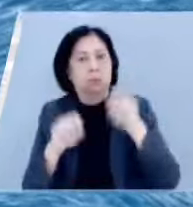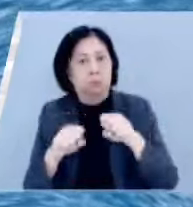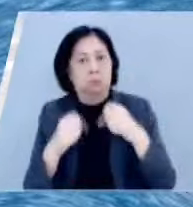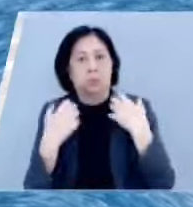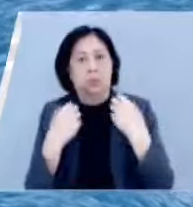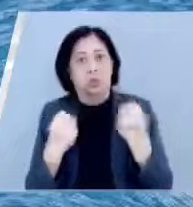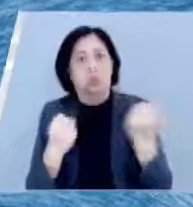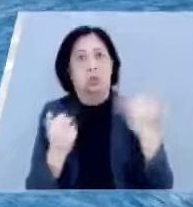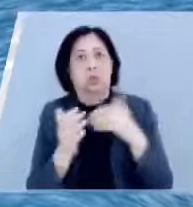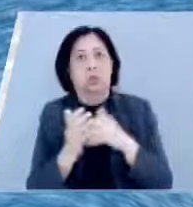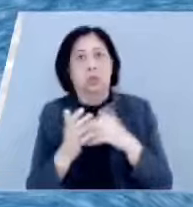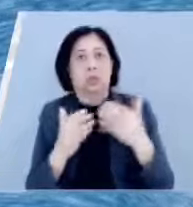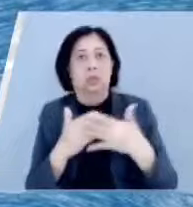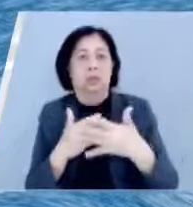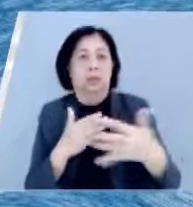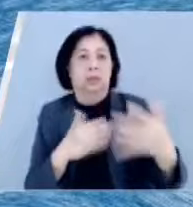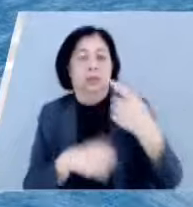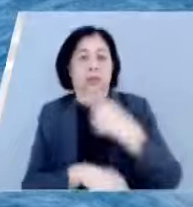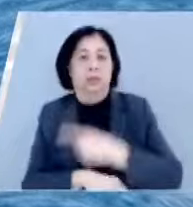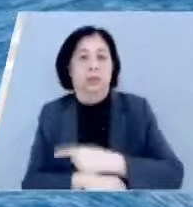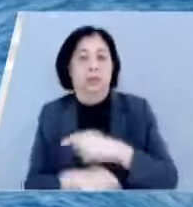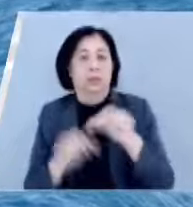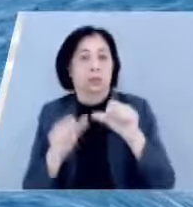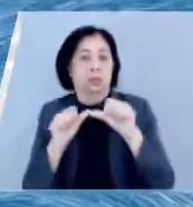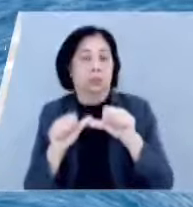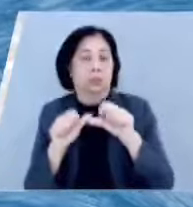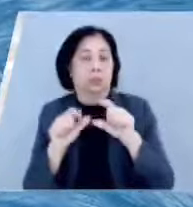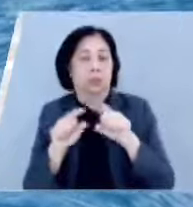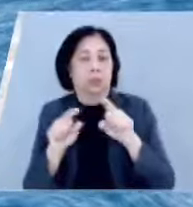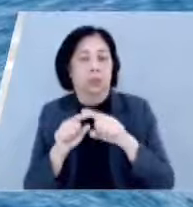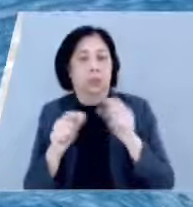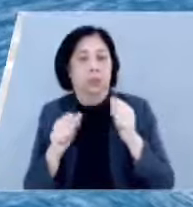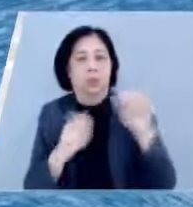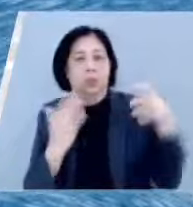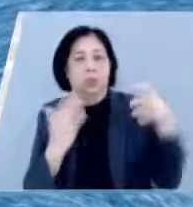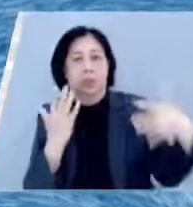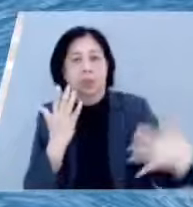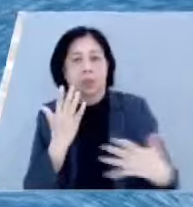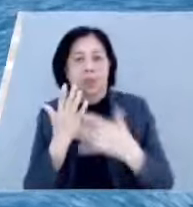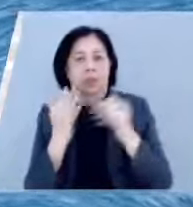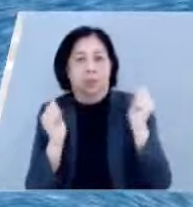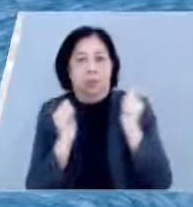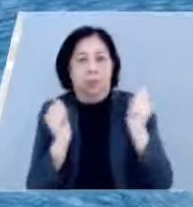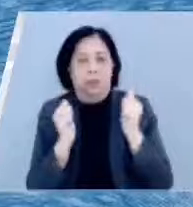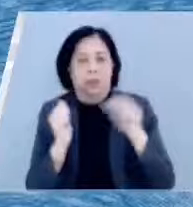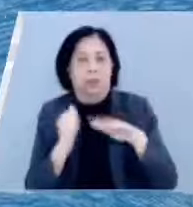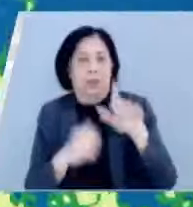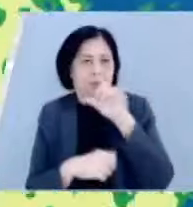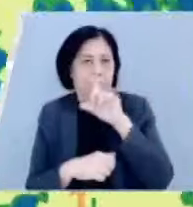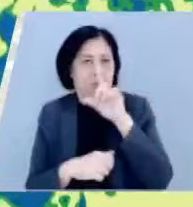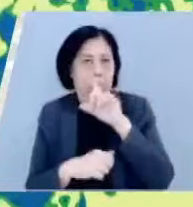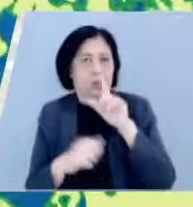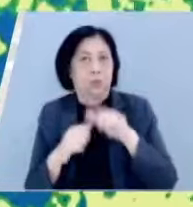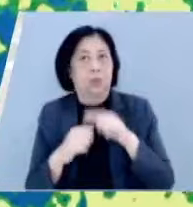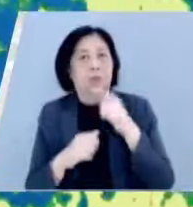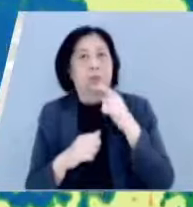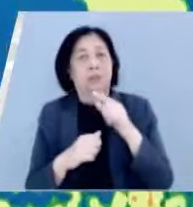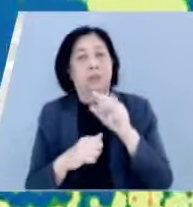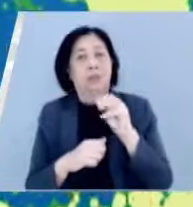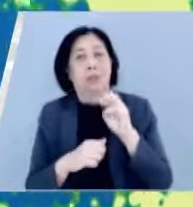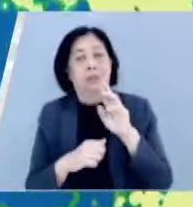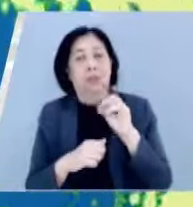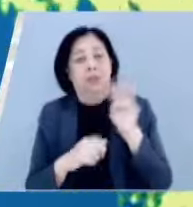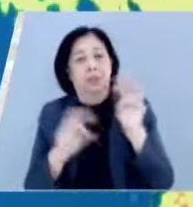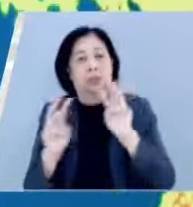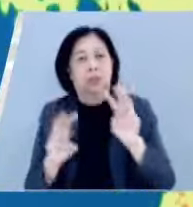yan sa mga susunod na araw. Patuloy rin ang ihip ng amihan sa ilang bahagi ng Luzon. Base sa datos ng Metro Weather, mataas ang tsansa ng